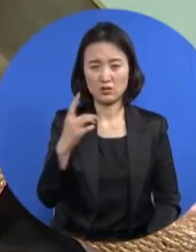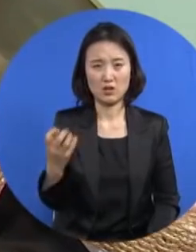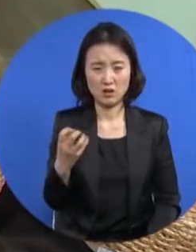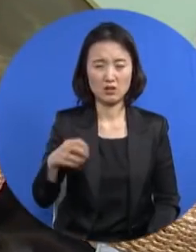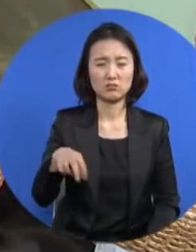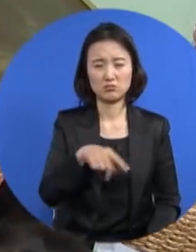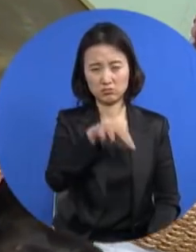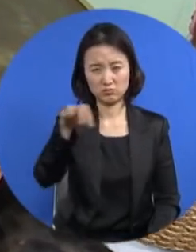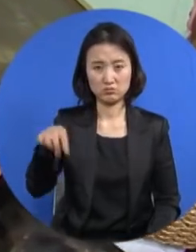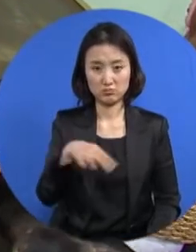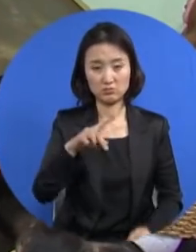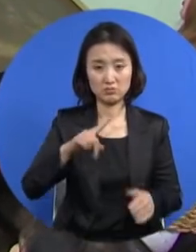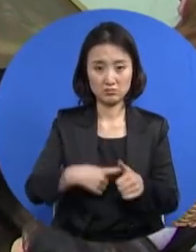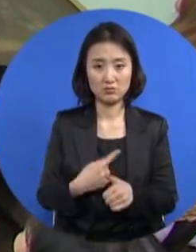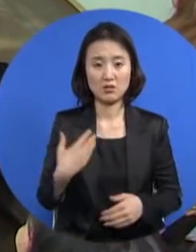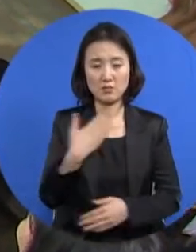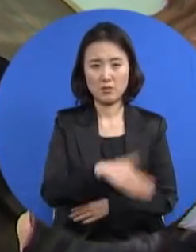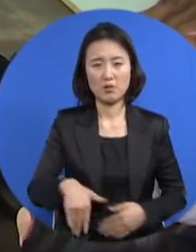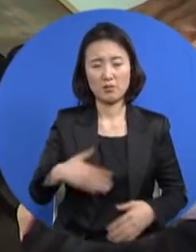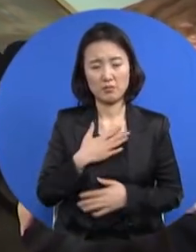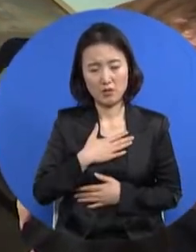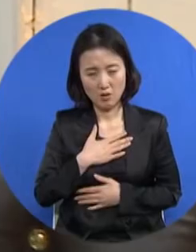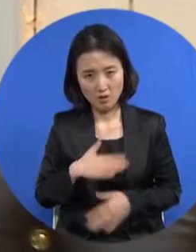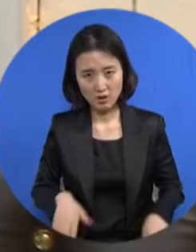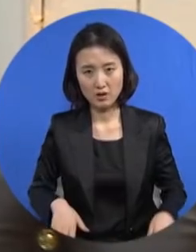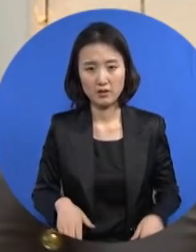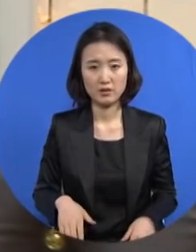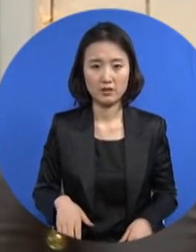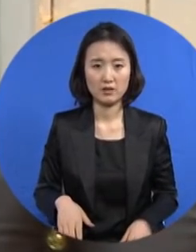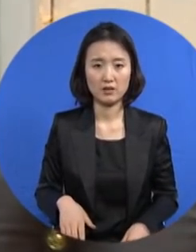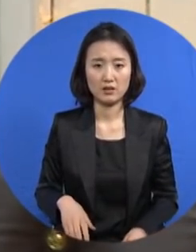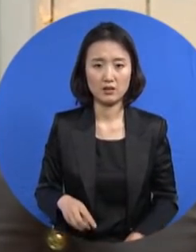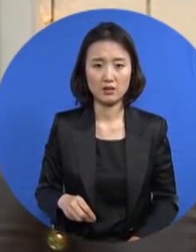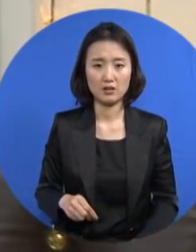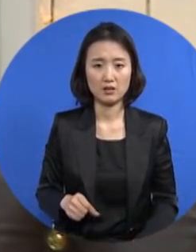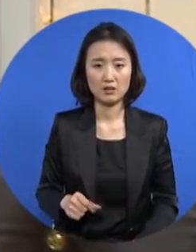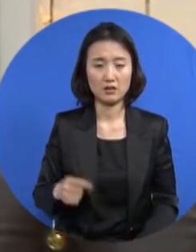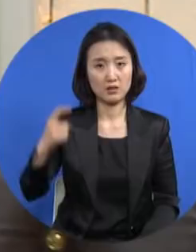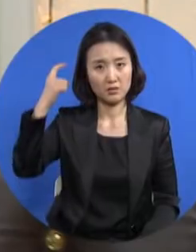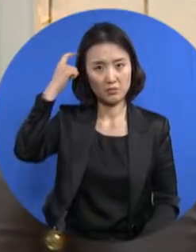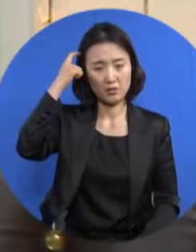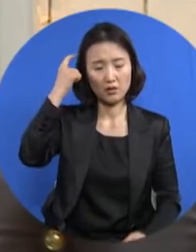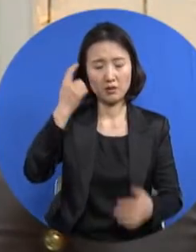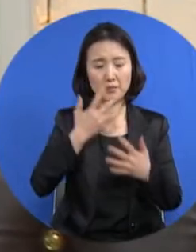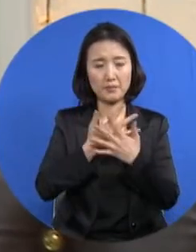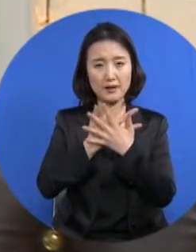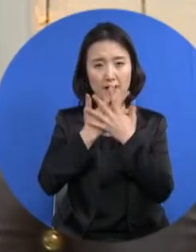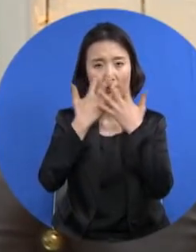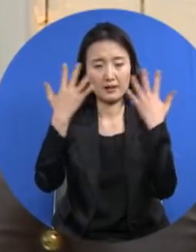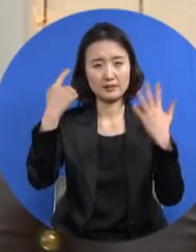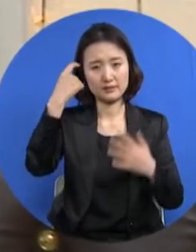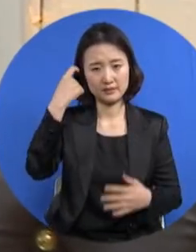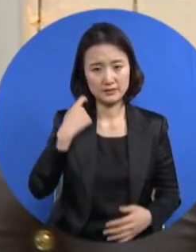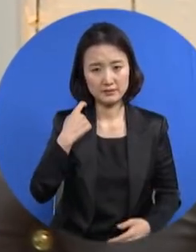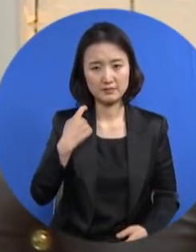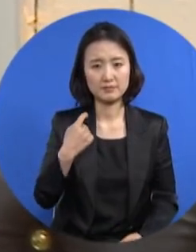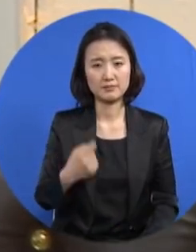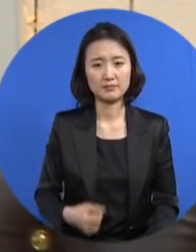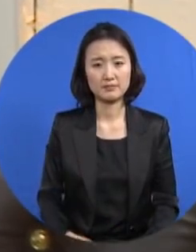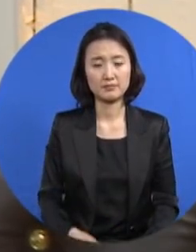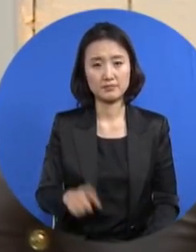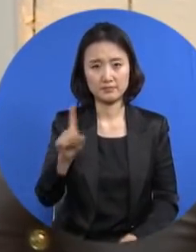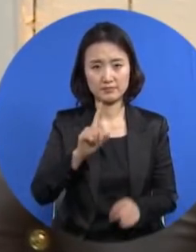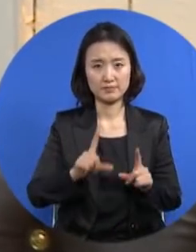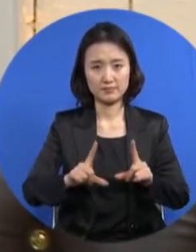걷다 보면요. 몸이 굉장히 피곤해져요. 그러면서 머리는 점점 맑아지더라고요. 그러다가